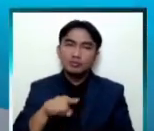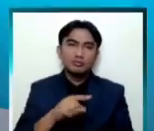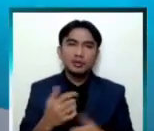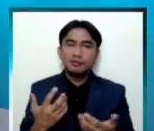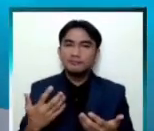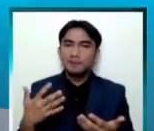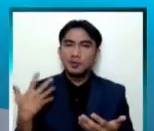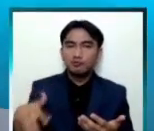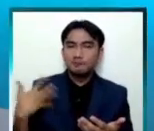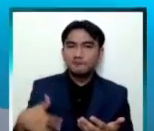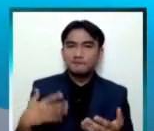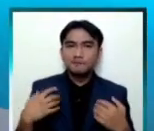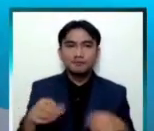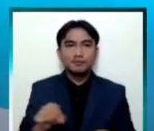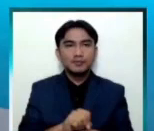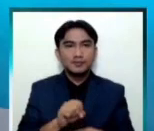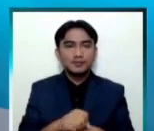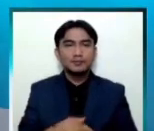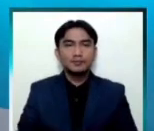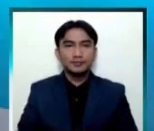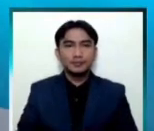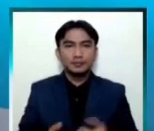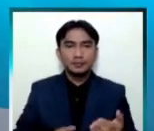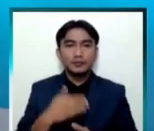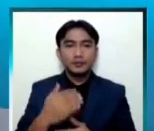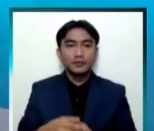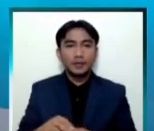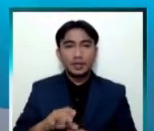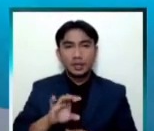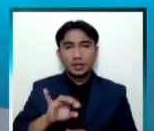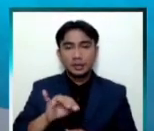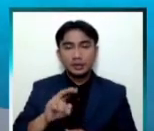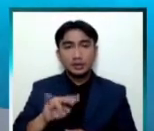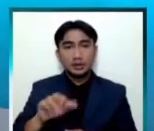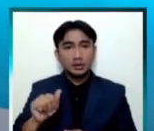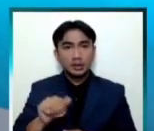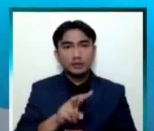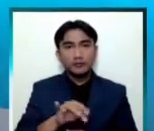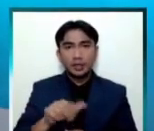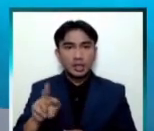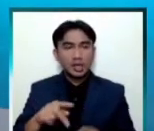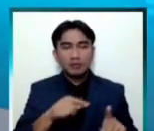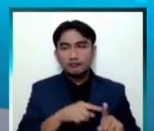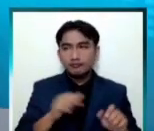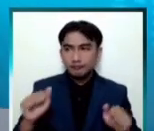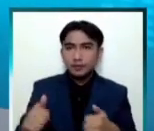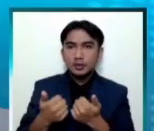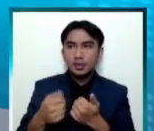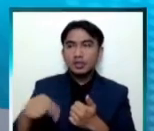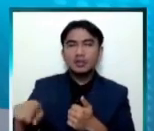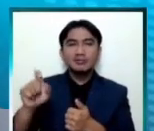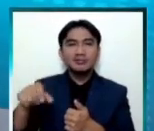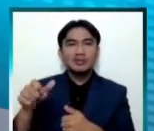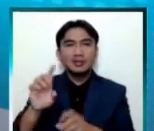Hinamo ni Senator Cynthia Villar ang ilang opisyal sa mga ahensya sa ilalim ng Department of Agriculture magbitiw na lang daw kung